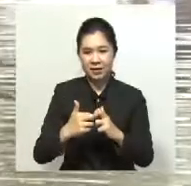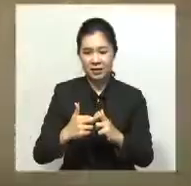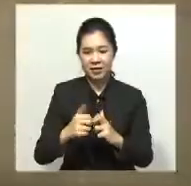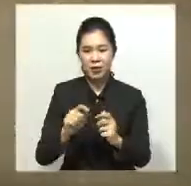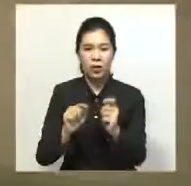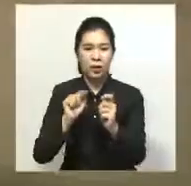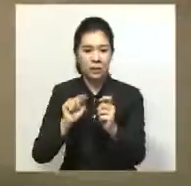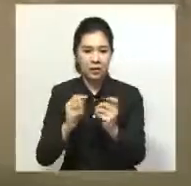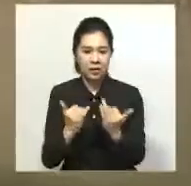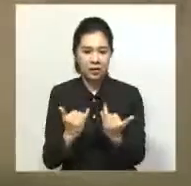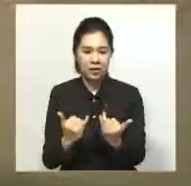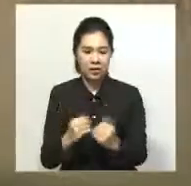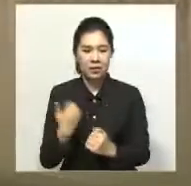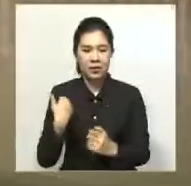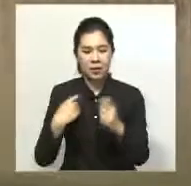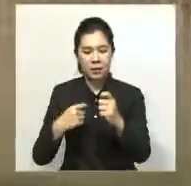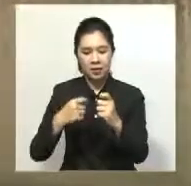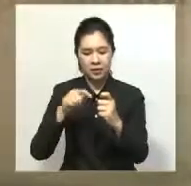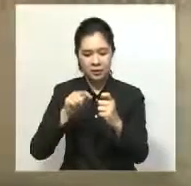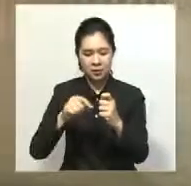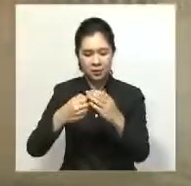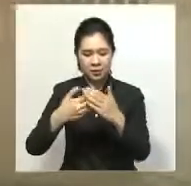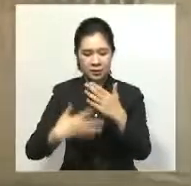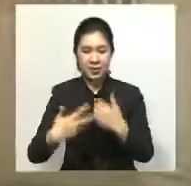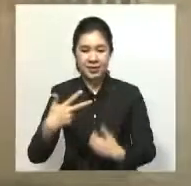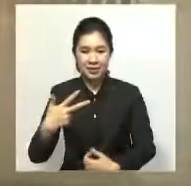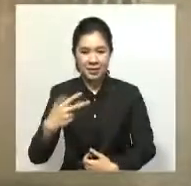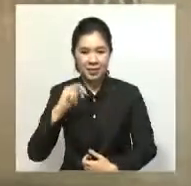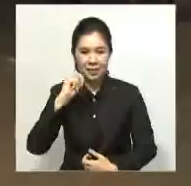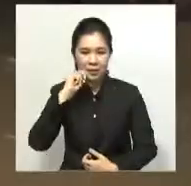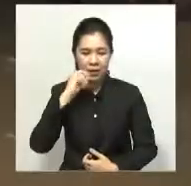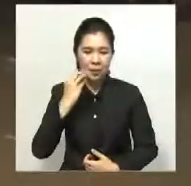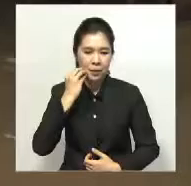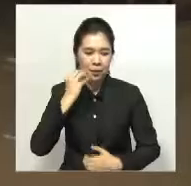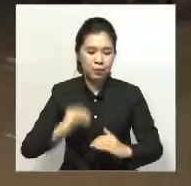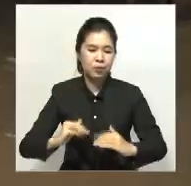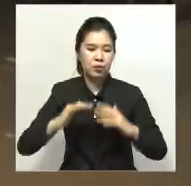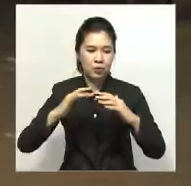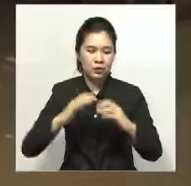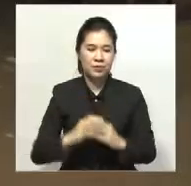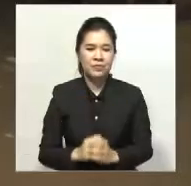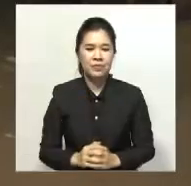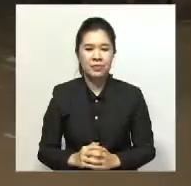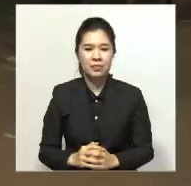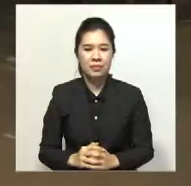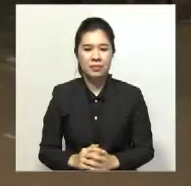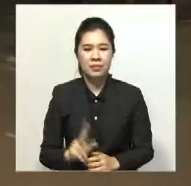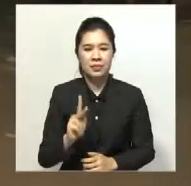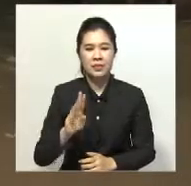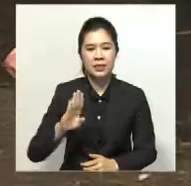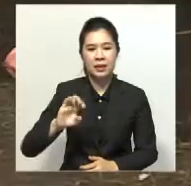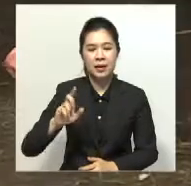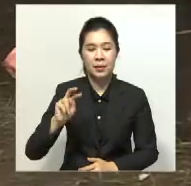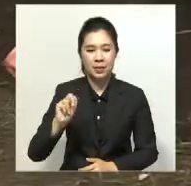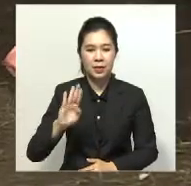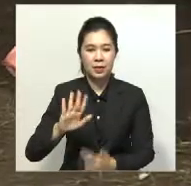ภอกบินบุรียังคงมี3อำเภอที่ยังได้รับผลกระทบจากน้ำท่วมบ้านเรือนประกอบด้วย ตำบลกบิลบุรีห